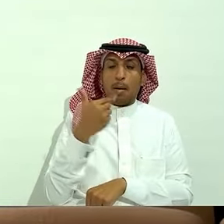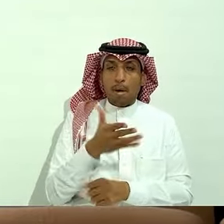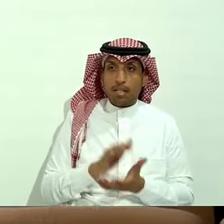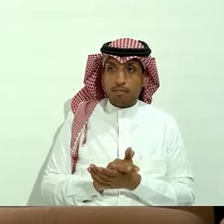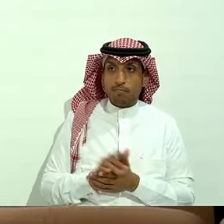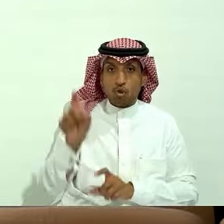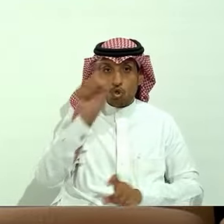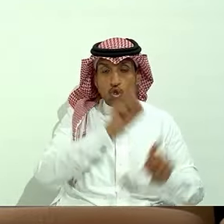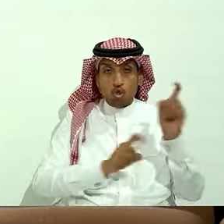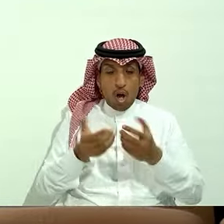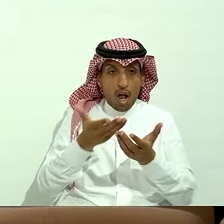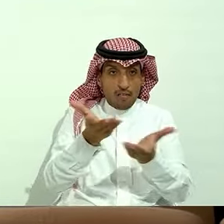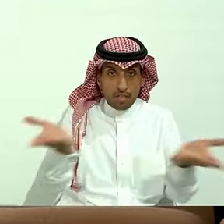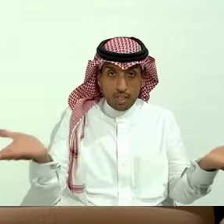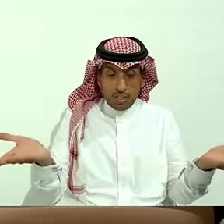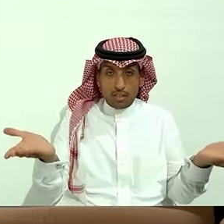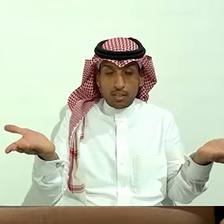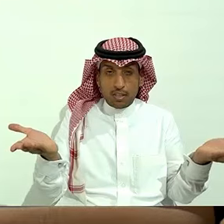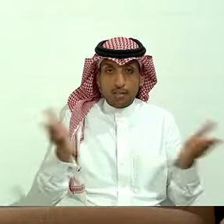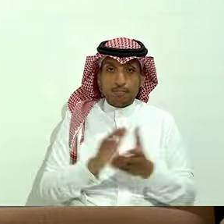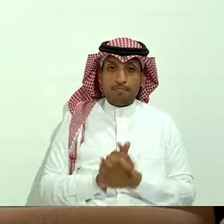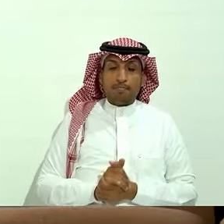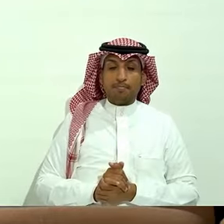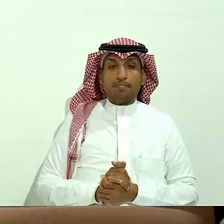عنده سؤال دكتورة ليلى؟